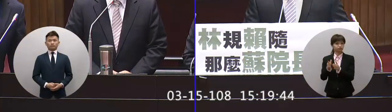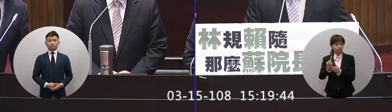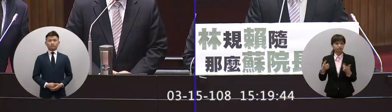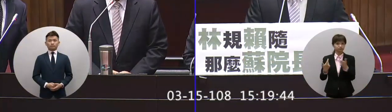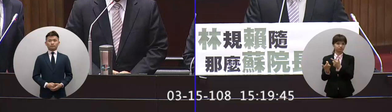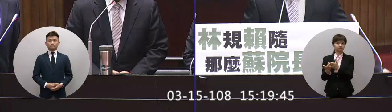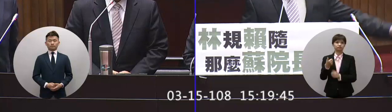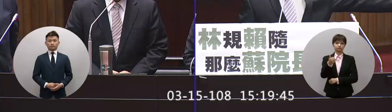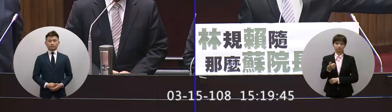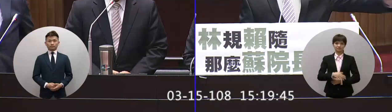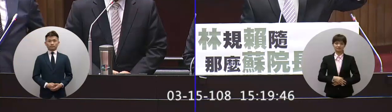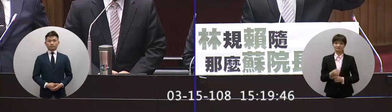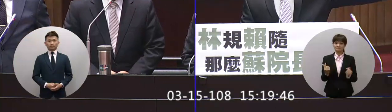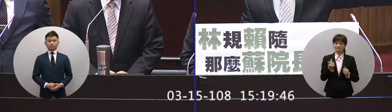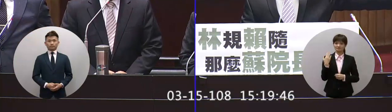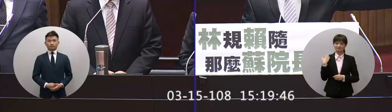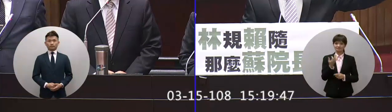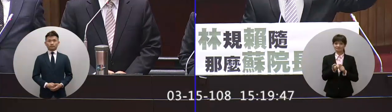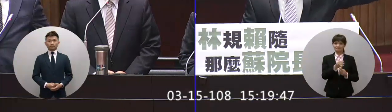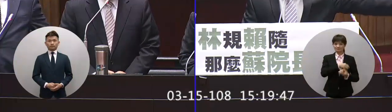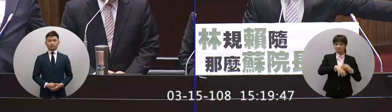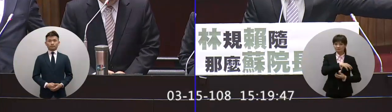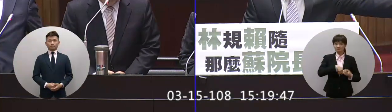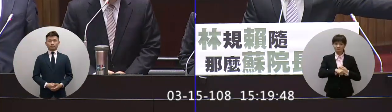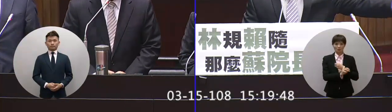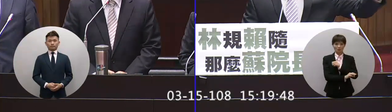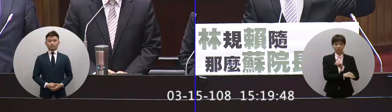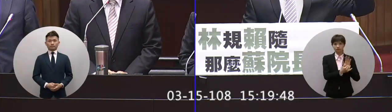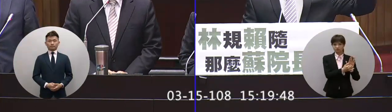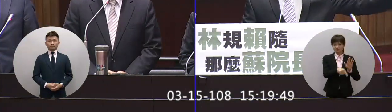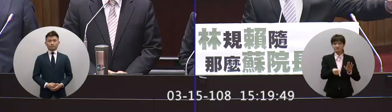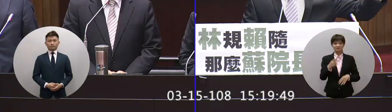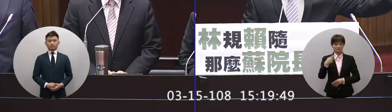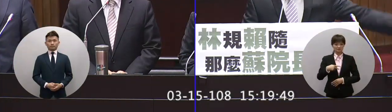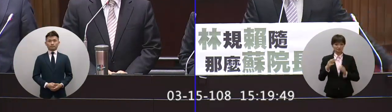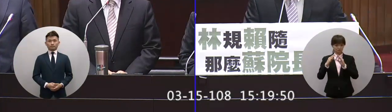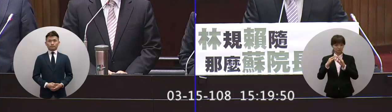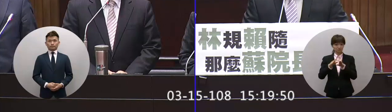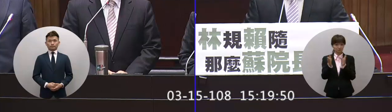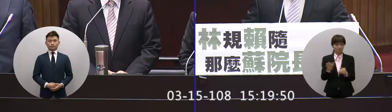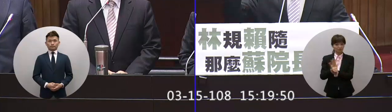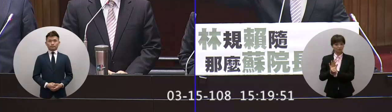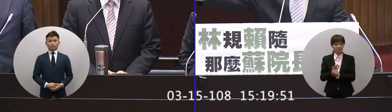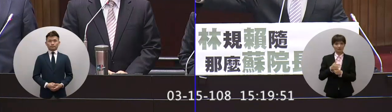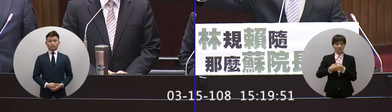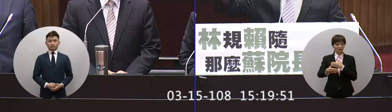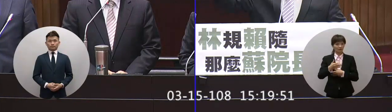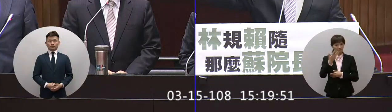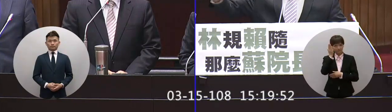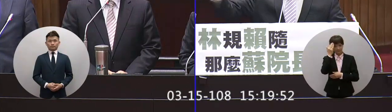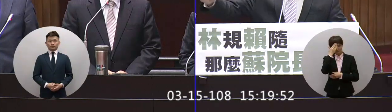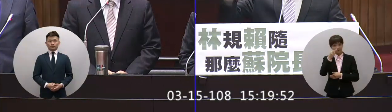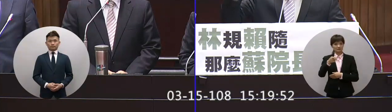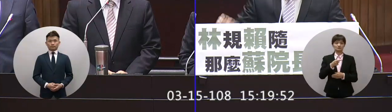会拆炸弹，像那个洗钱防治金融机构柜台上，你也立刻去解决那些不必要的困扰，像防疫